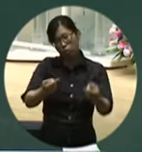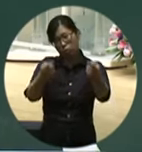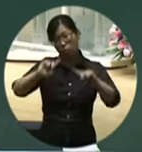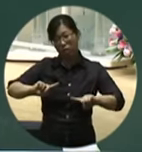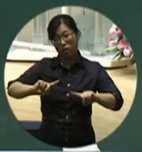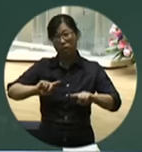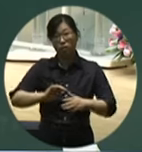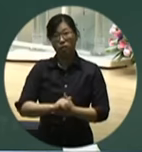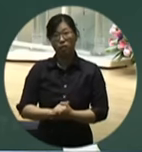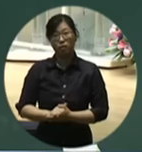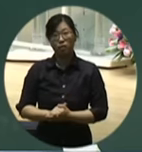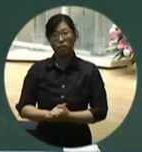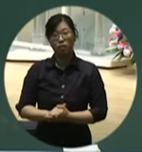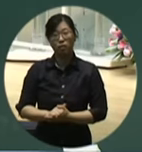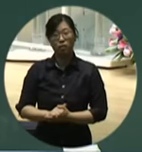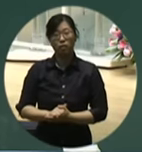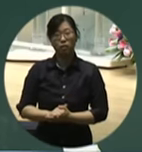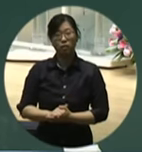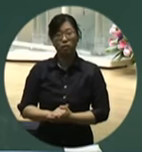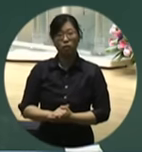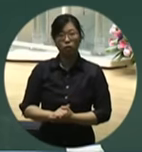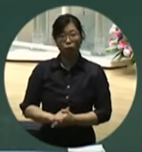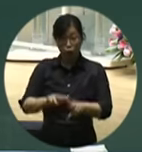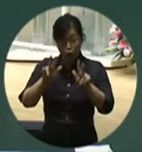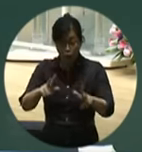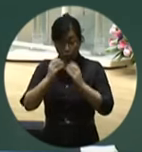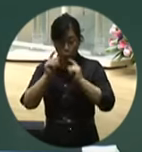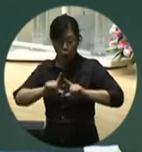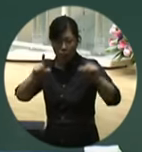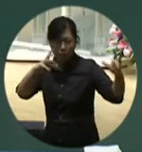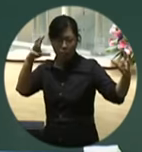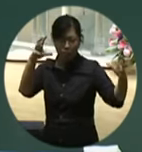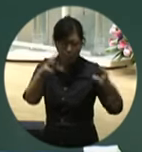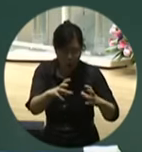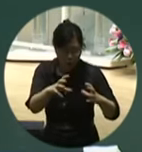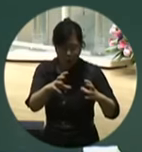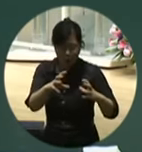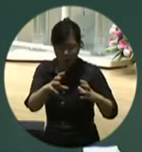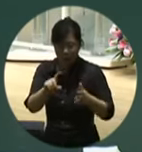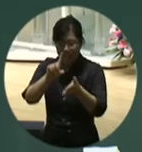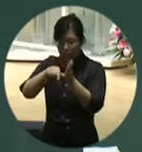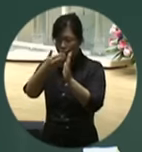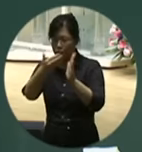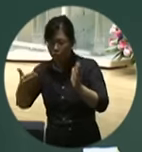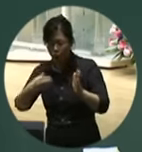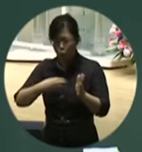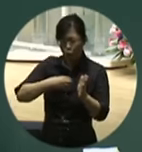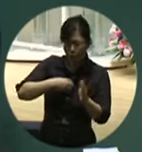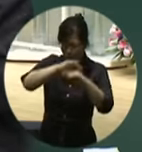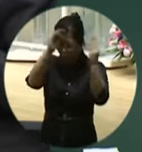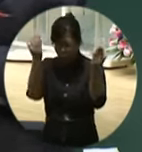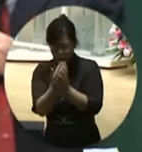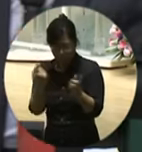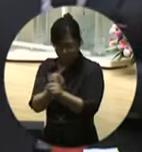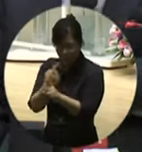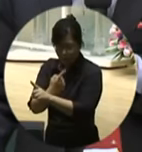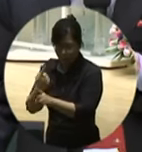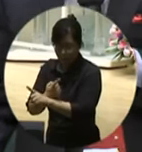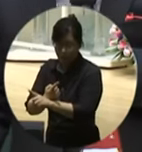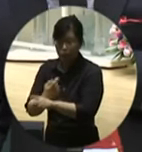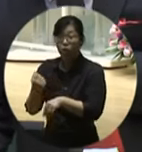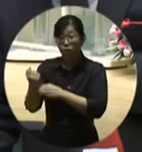전도 운동열은 정말로 시대 바꾸는 일이 일어나야 되겠습니다. So as you're praying for evangelism on Saturdays, we need to have this important evangelism movement that changes the age